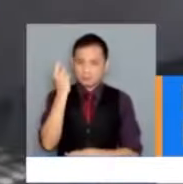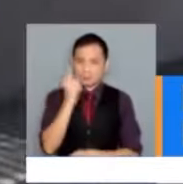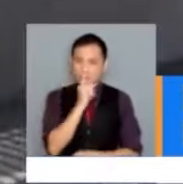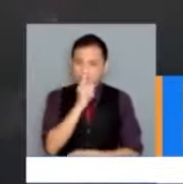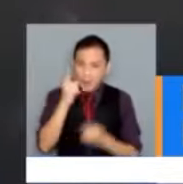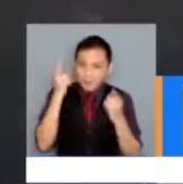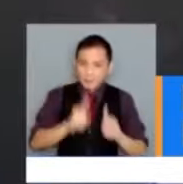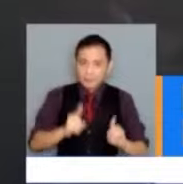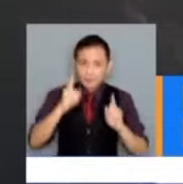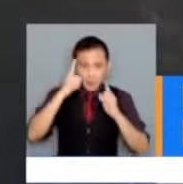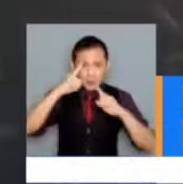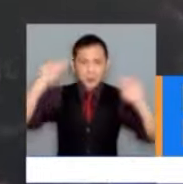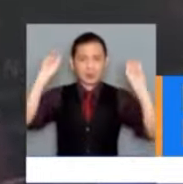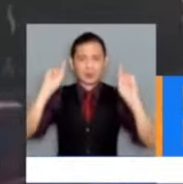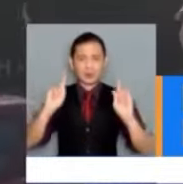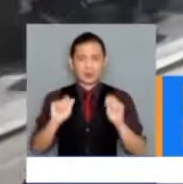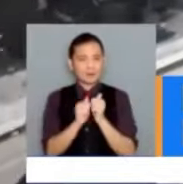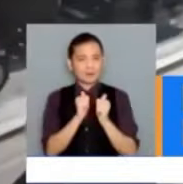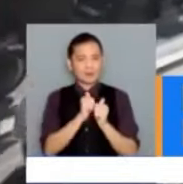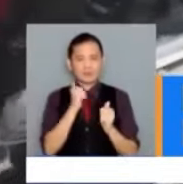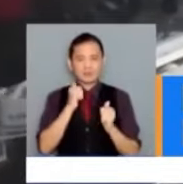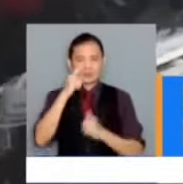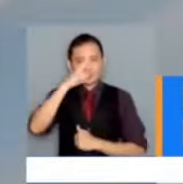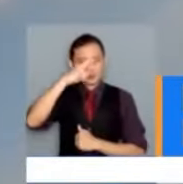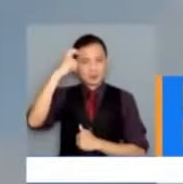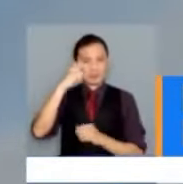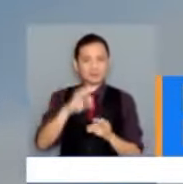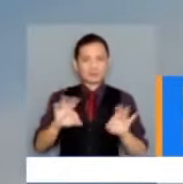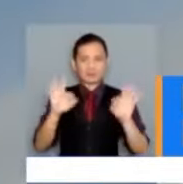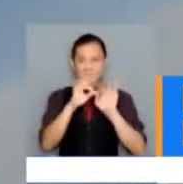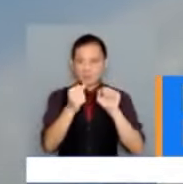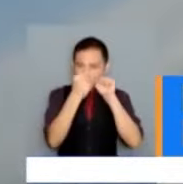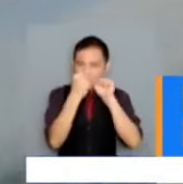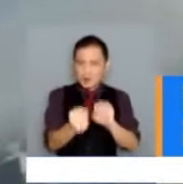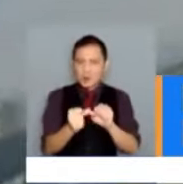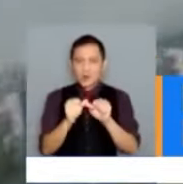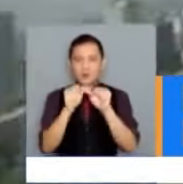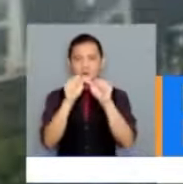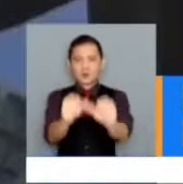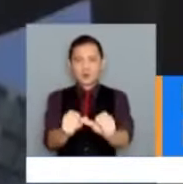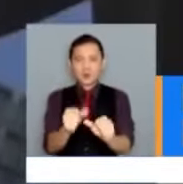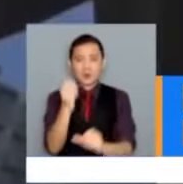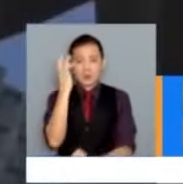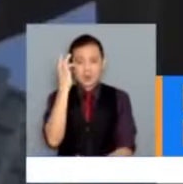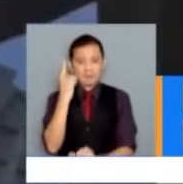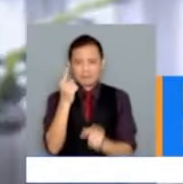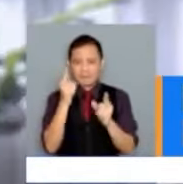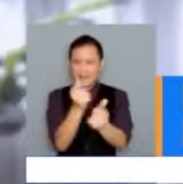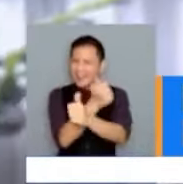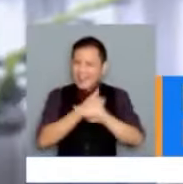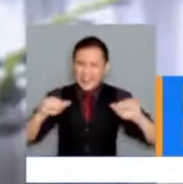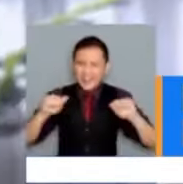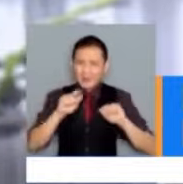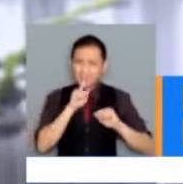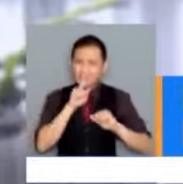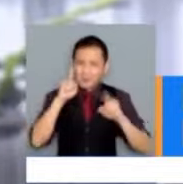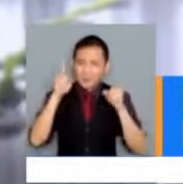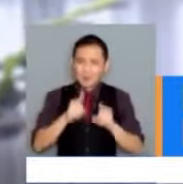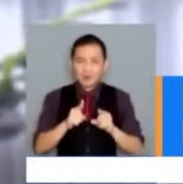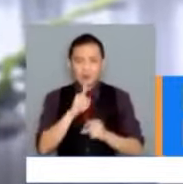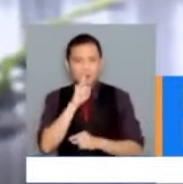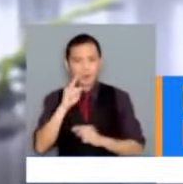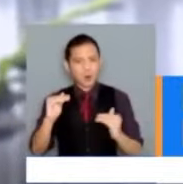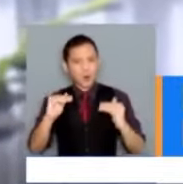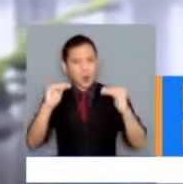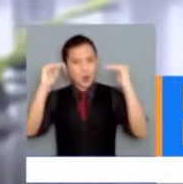matapang tayo ngayon mangarap kasi parang... It's happening. Kahit ano pwede mangyari at magagandang mga nangyayari.